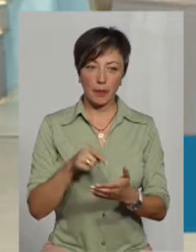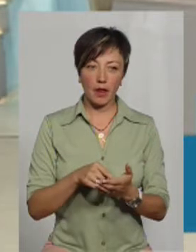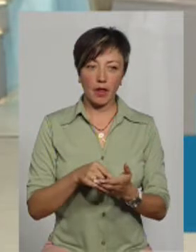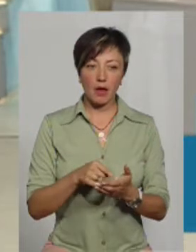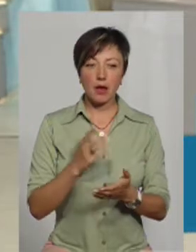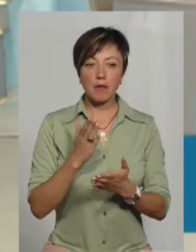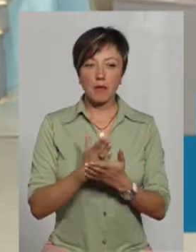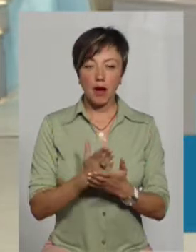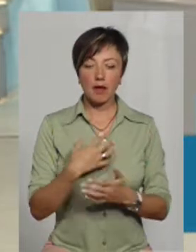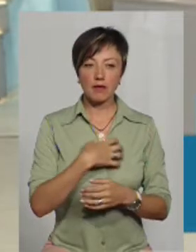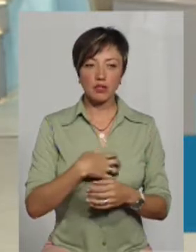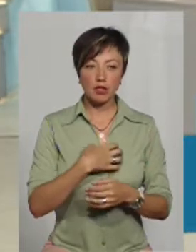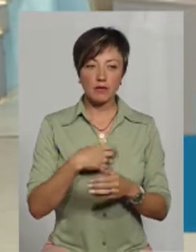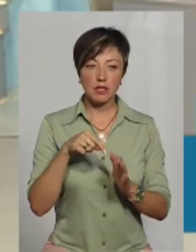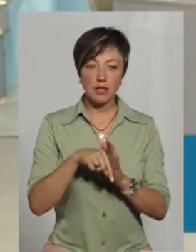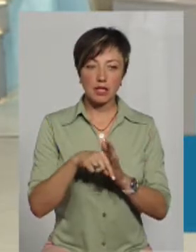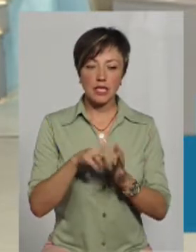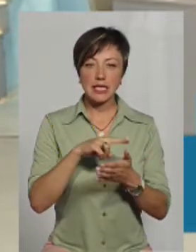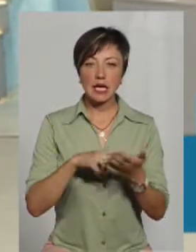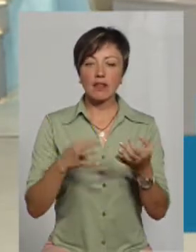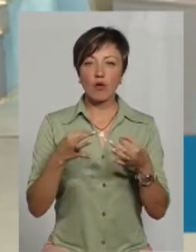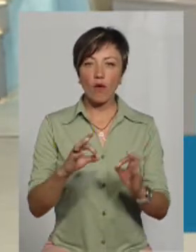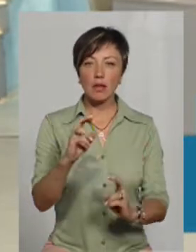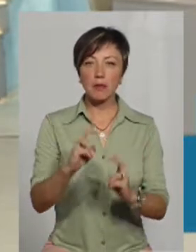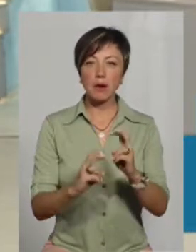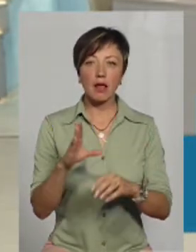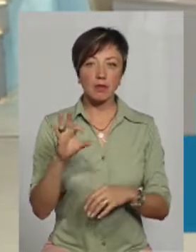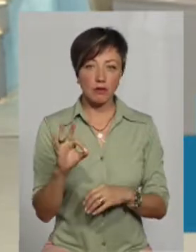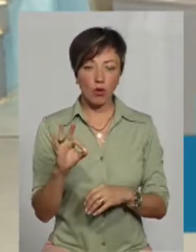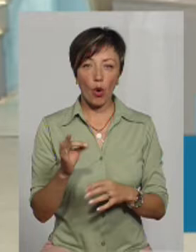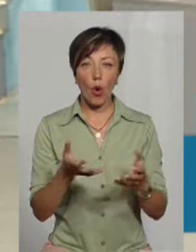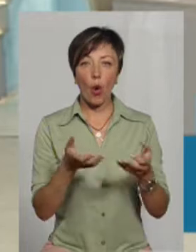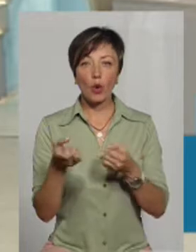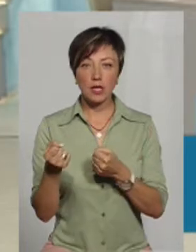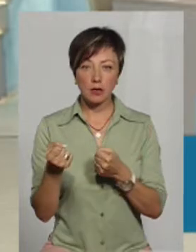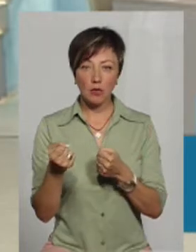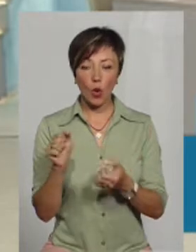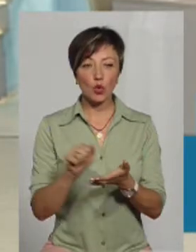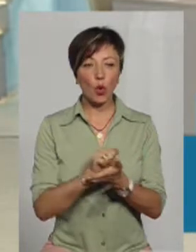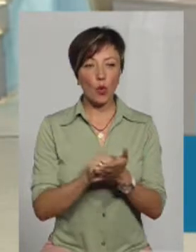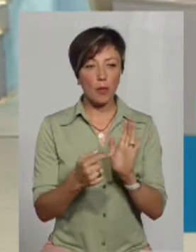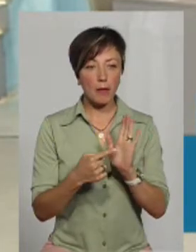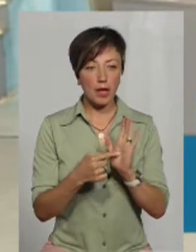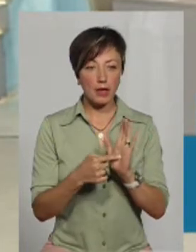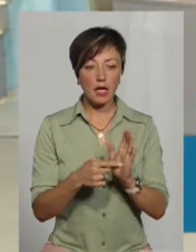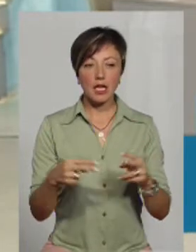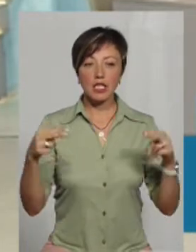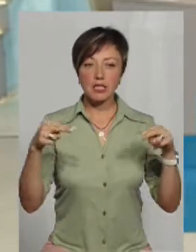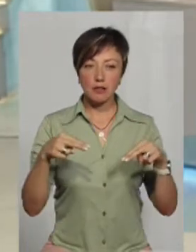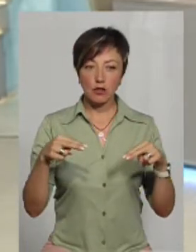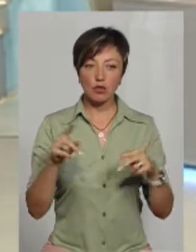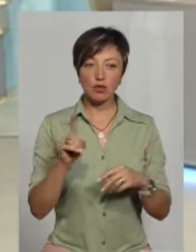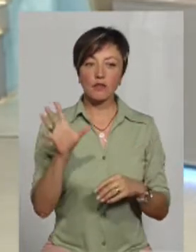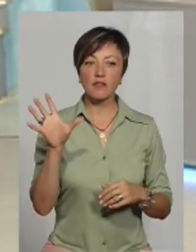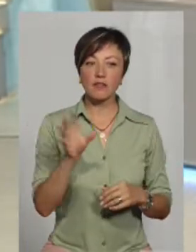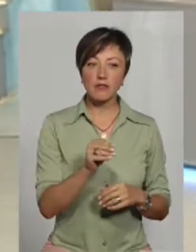вона має суттєве значення. Сертифіковане підприємство отримує документ, який засвідчує,